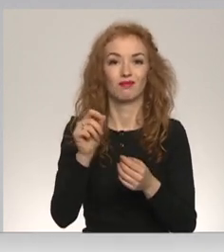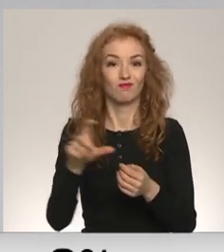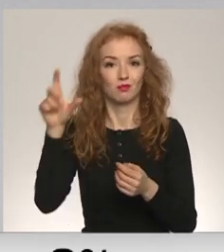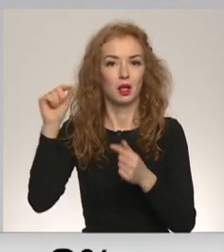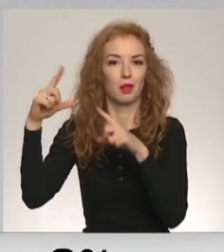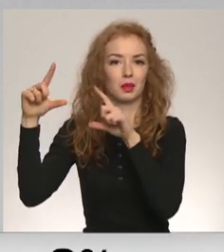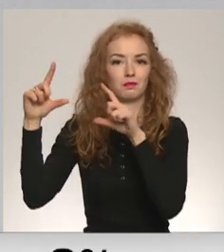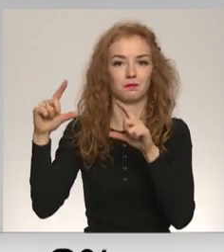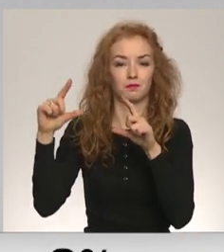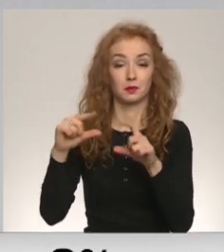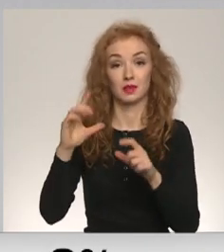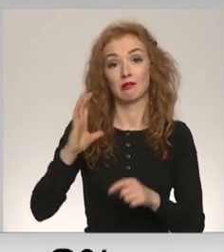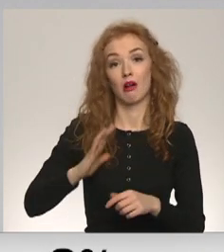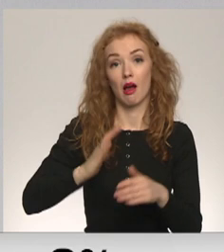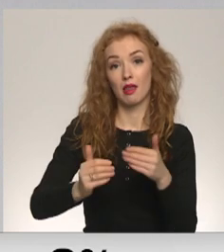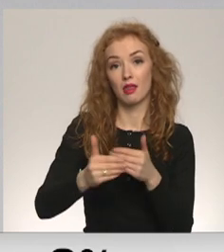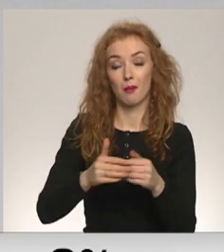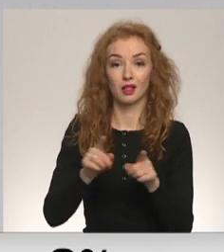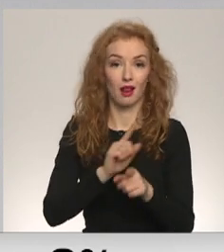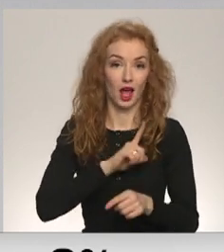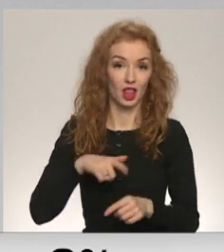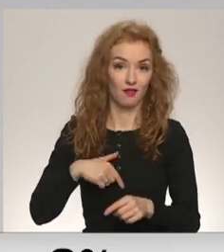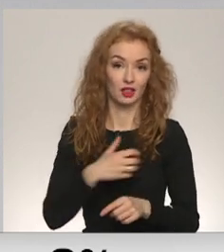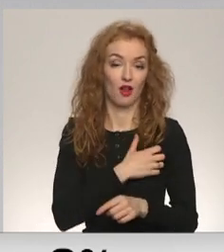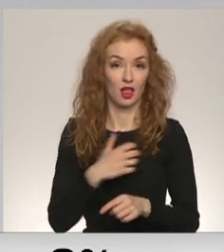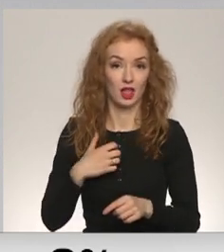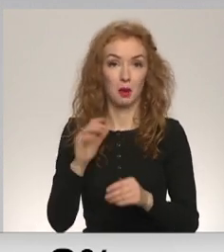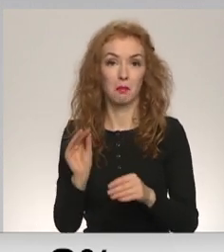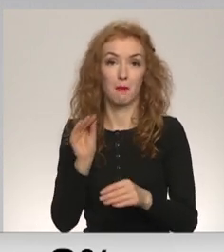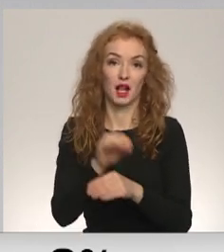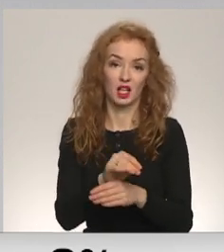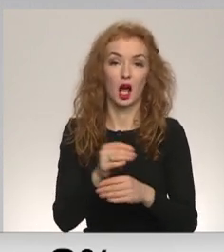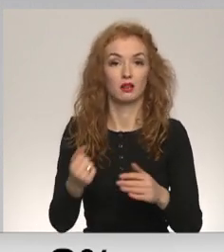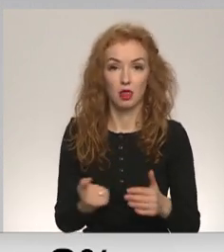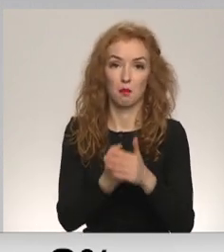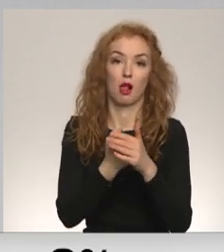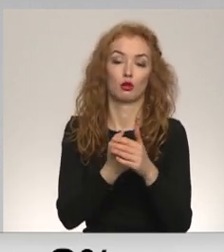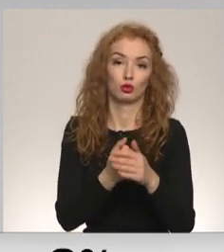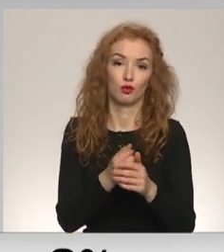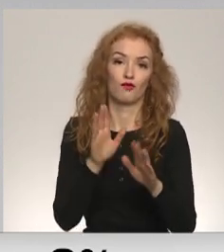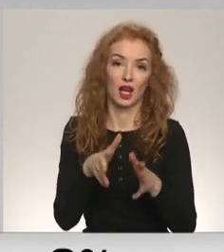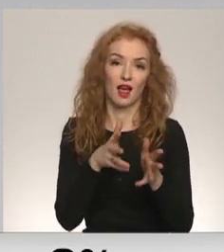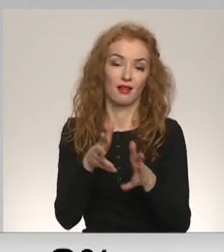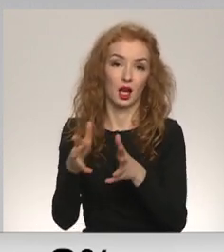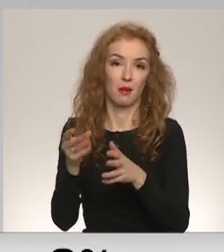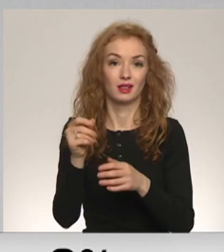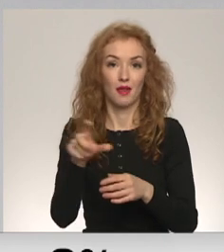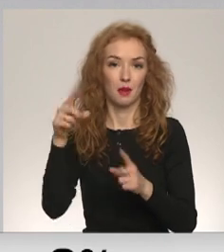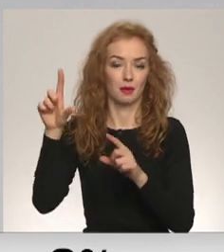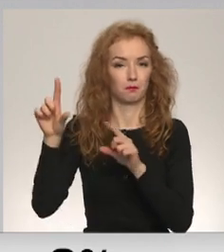Un arī sagaidāms, ka arī Latvijas valdība tomēr papildinās šo te atbalstu klāstu, kas arī var ietekmēt inflācijas